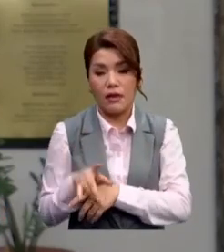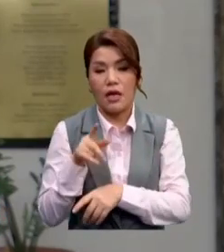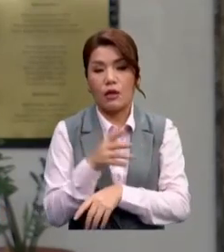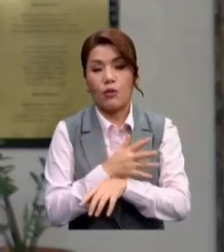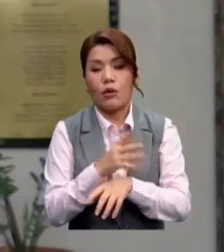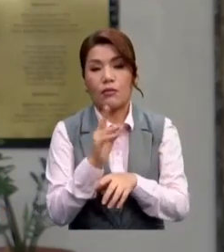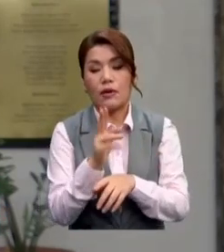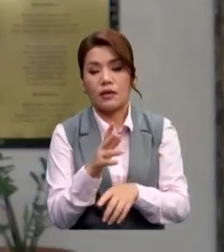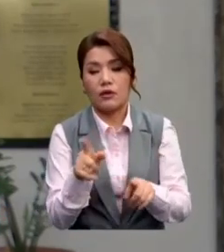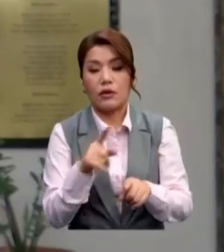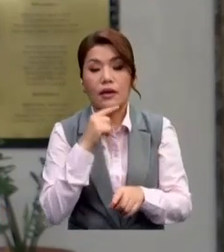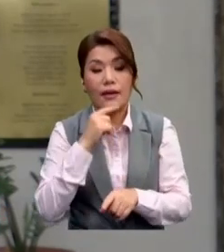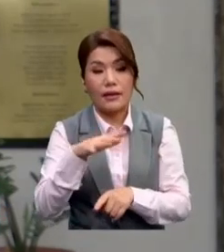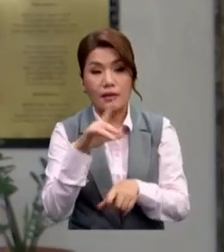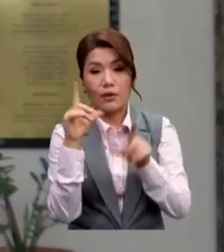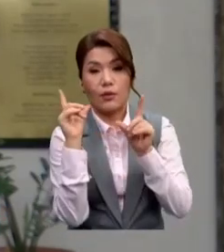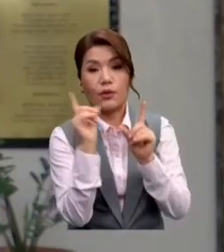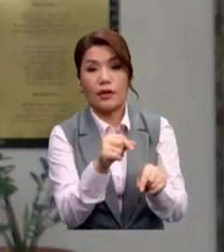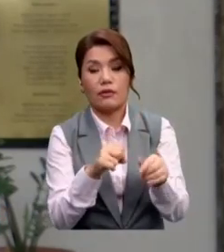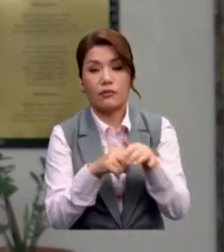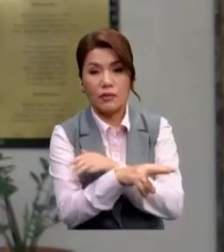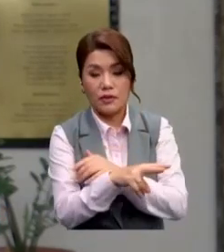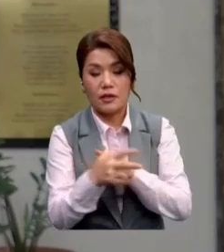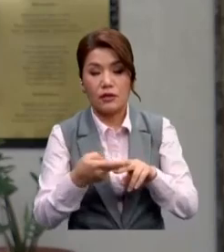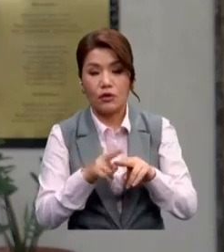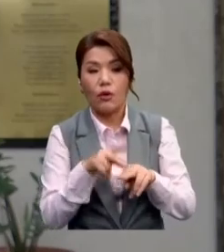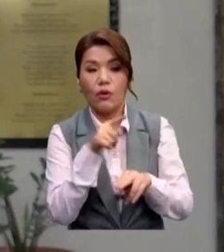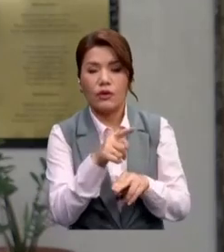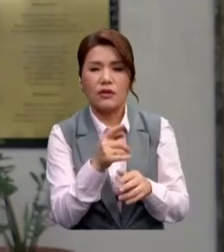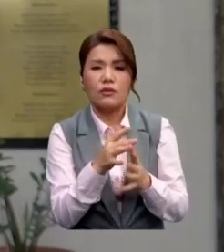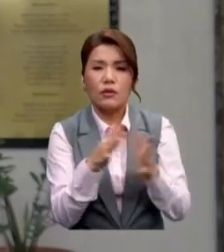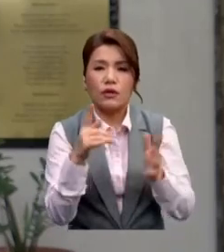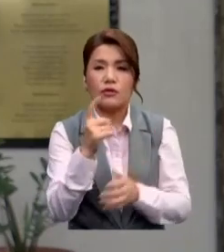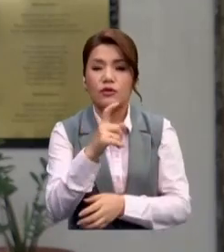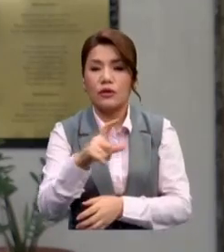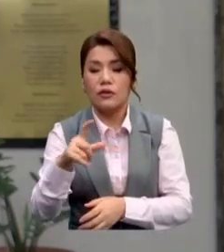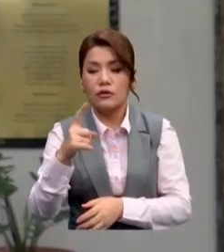Ресейде ұсталған азаматтың мойнында 2 тұрғын үй тұр. Зардап шеккен 150-ден астам адам.